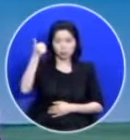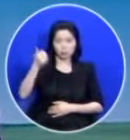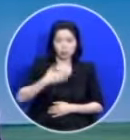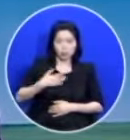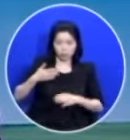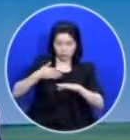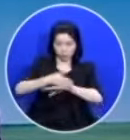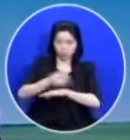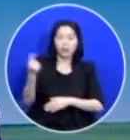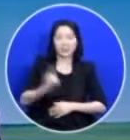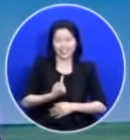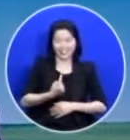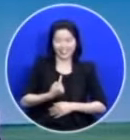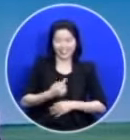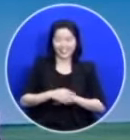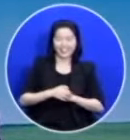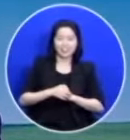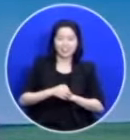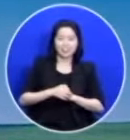늦게